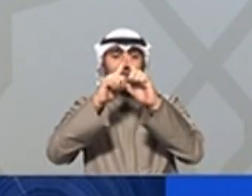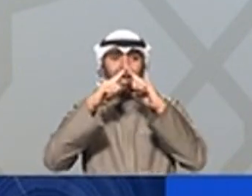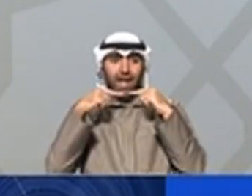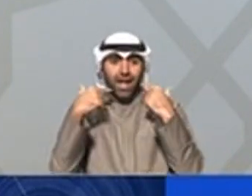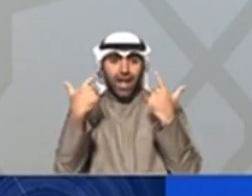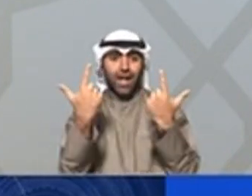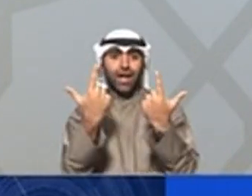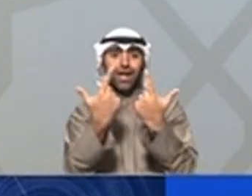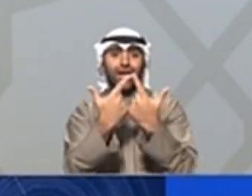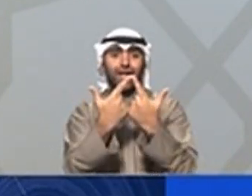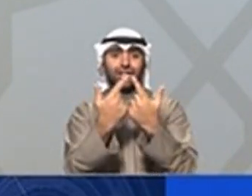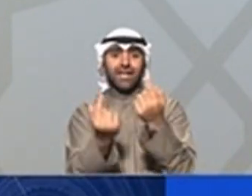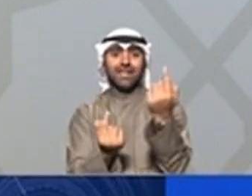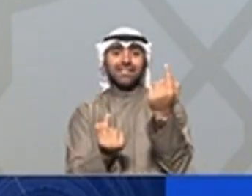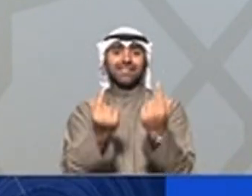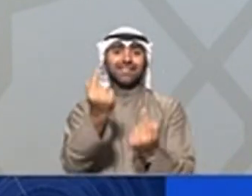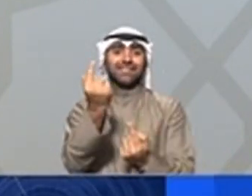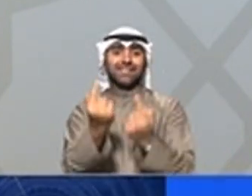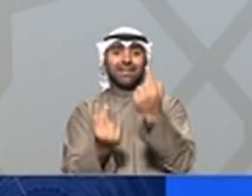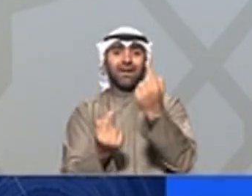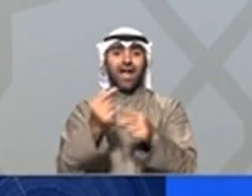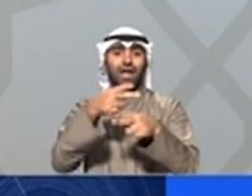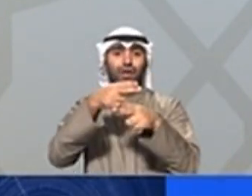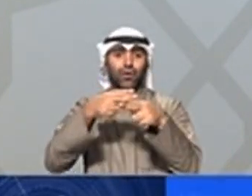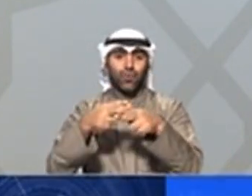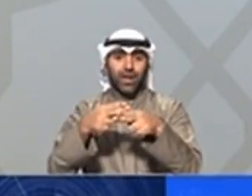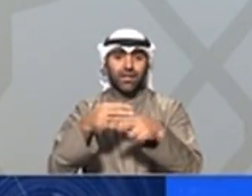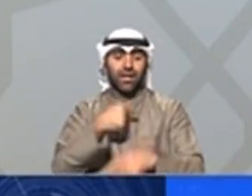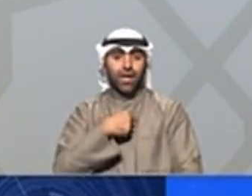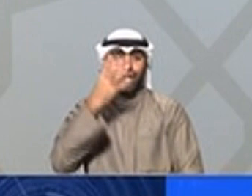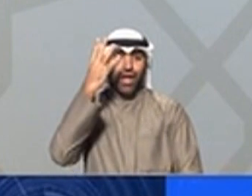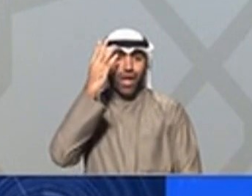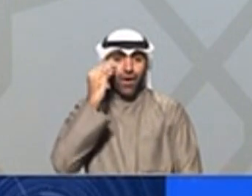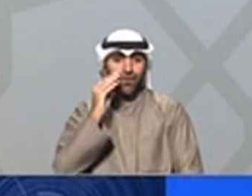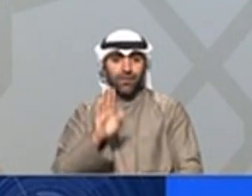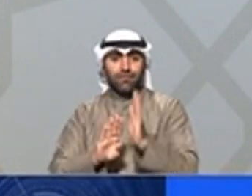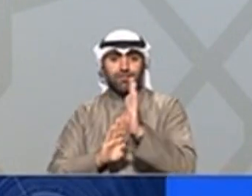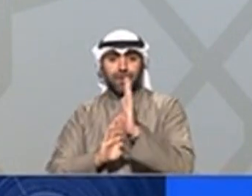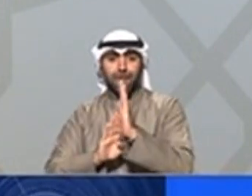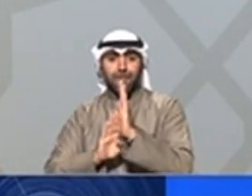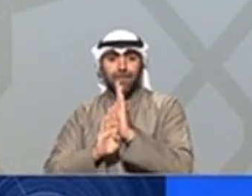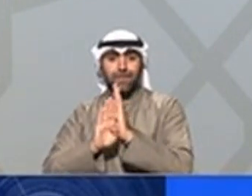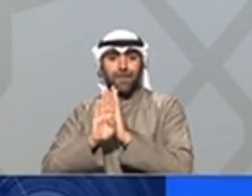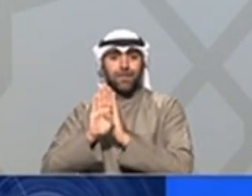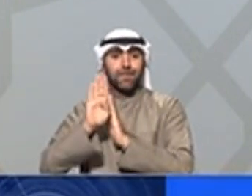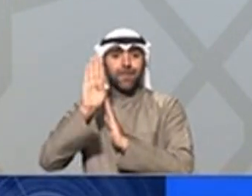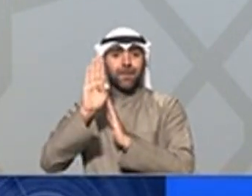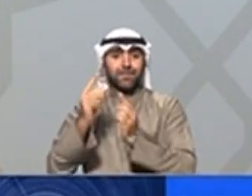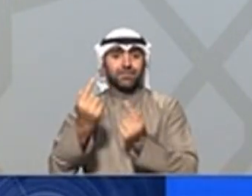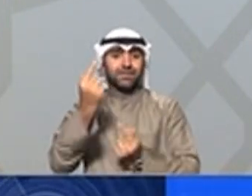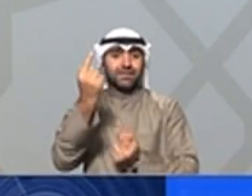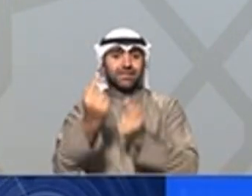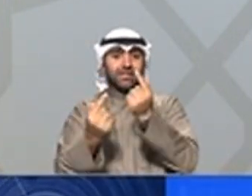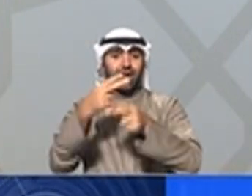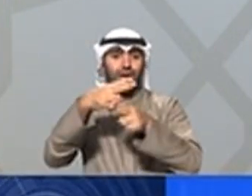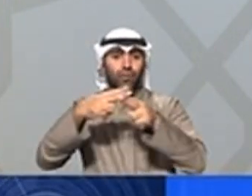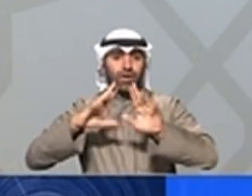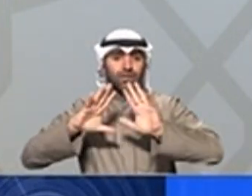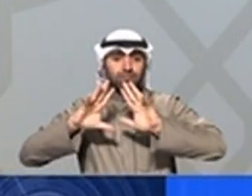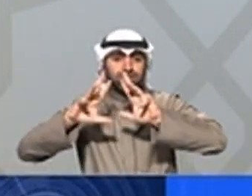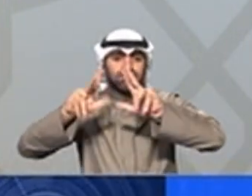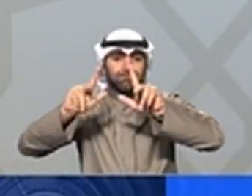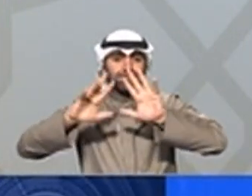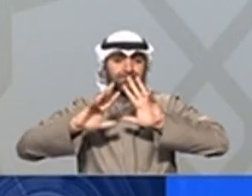لرئاسة اللجنة وتزكية الدكتور علي القطان مقرر اللجنة، وقد حددت هذه